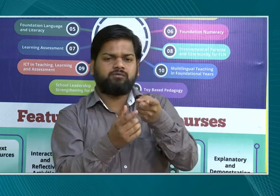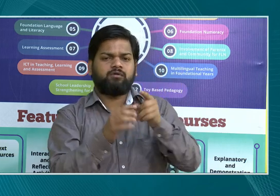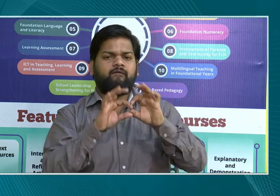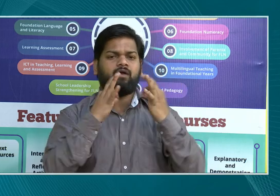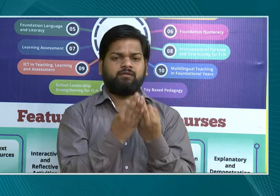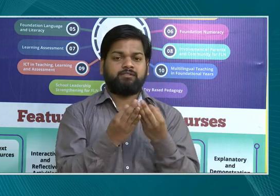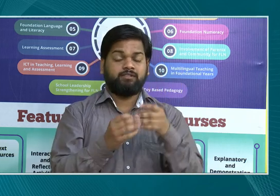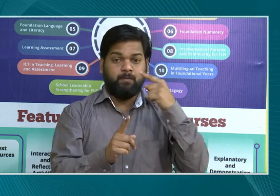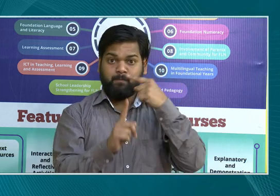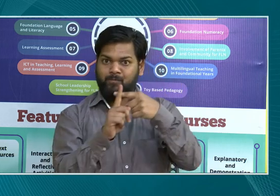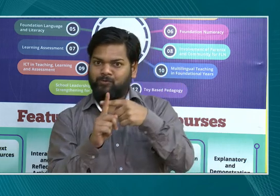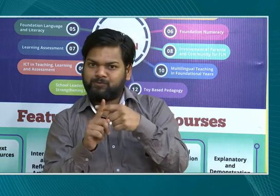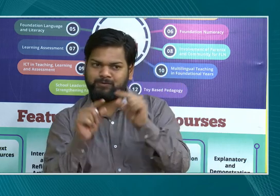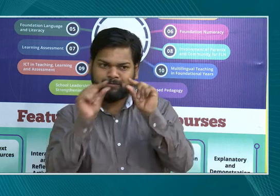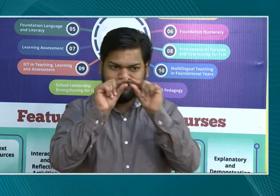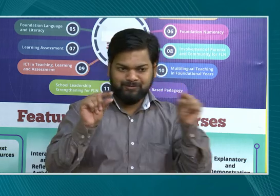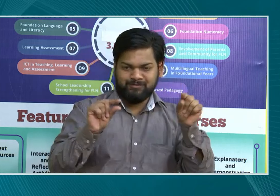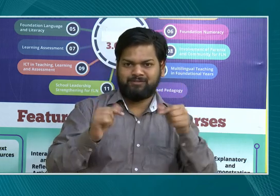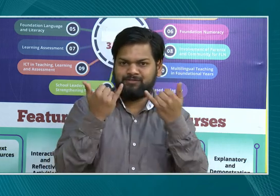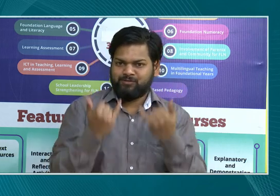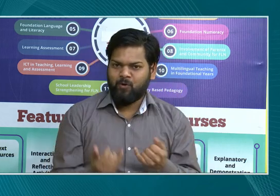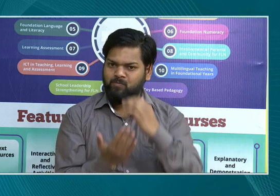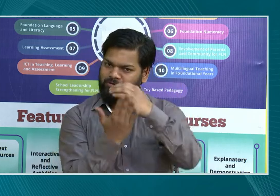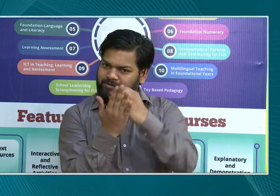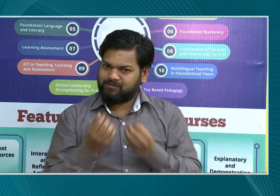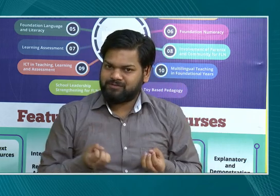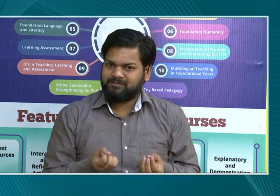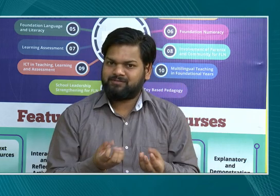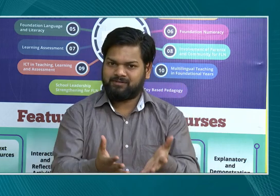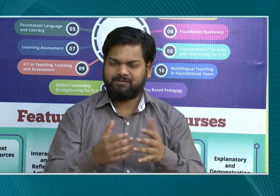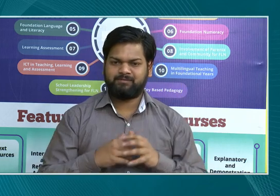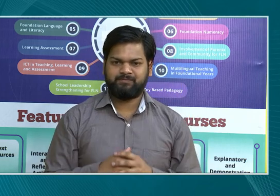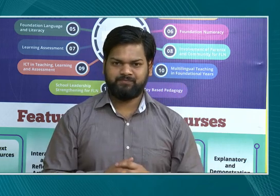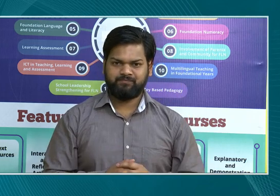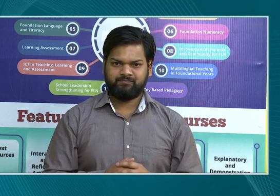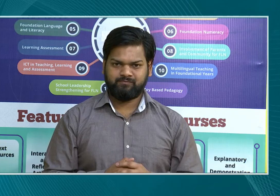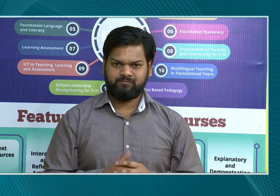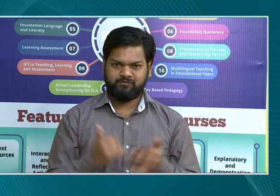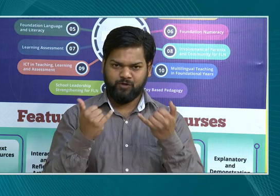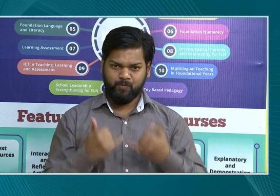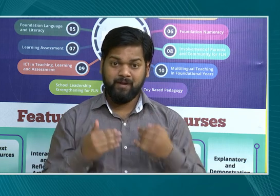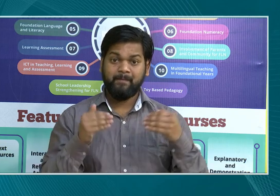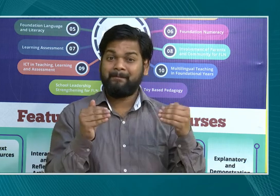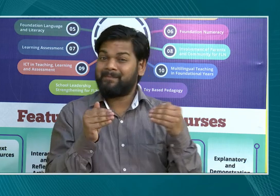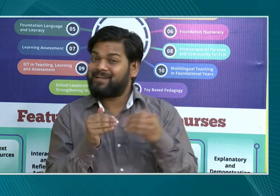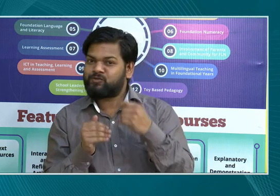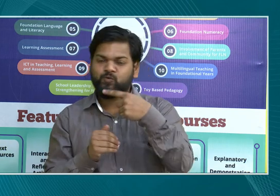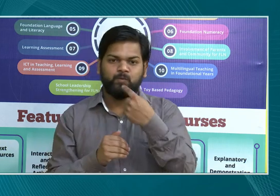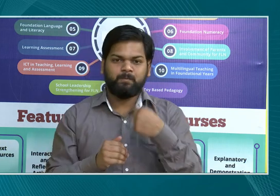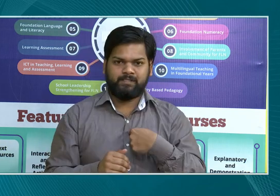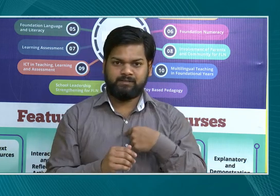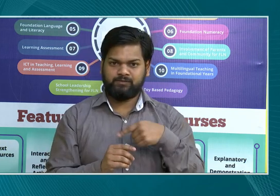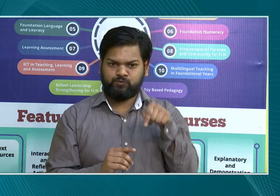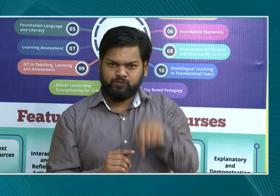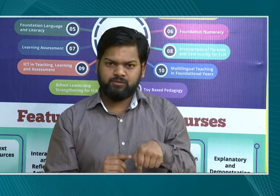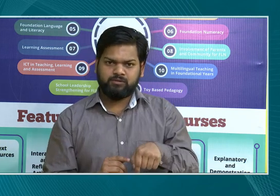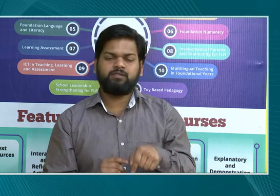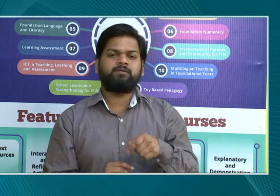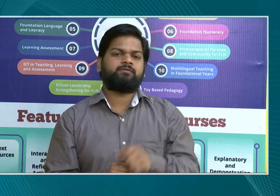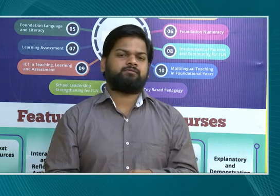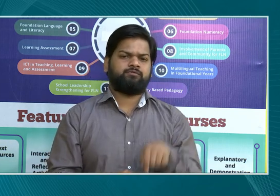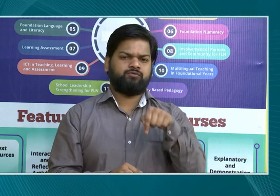आज का सत्र शुरू करते हैं और अब आपको मैं अपने जो एक्सपर्ट है उनसे भी मिलवाता हूं और मैं ये भी बता देना चाहता हूं